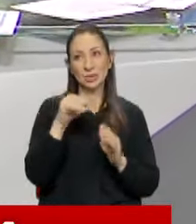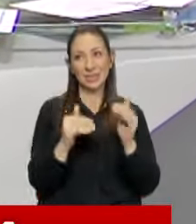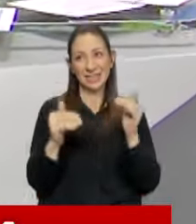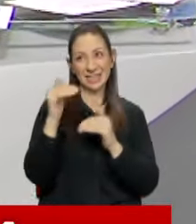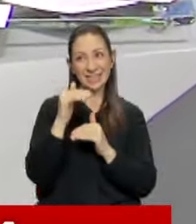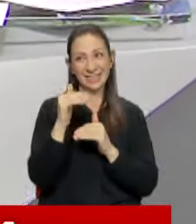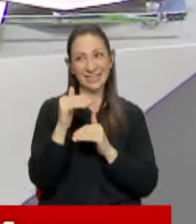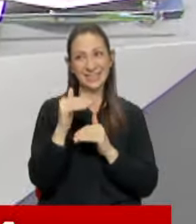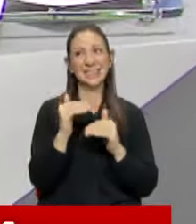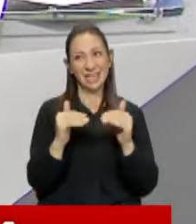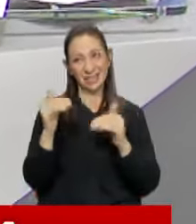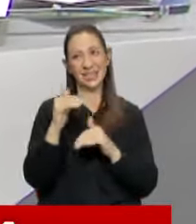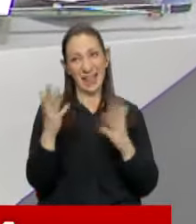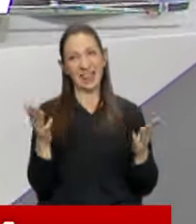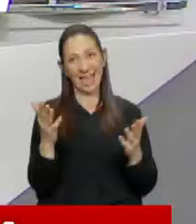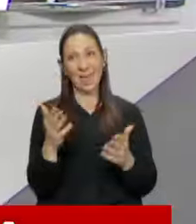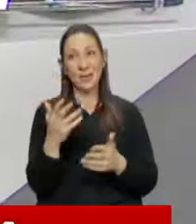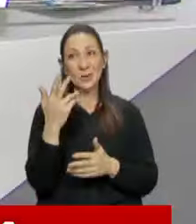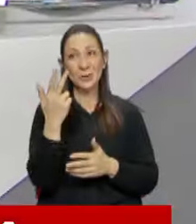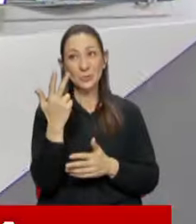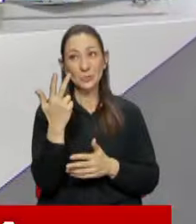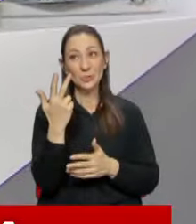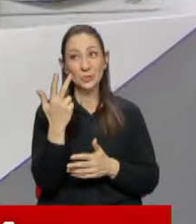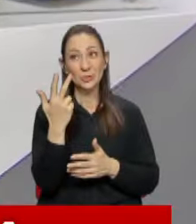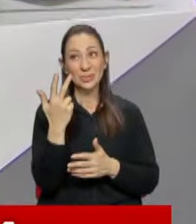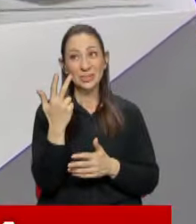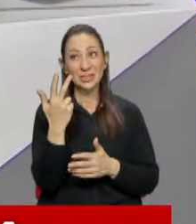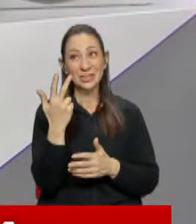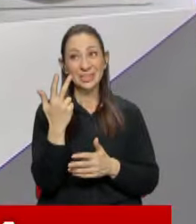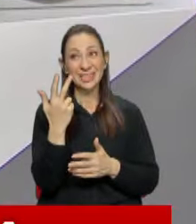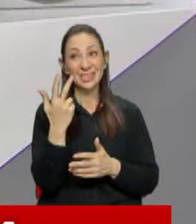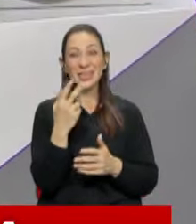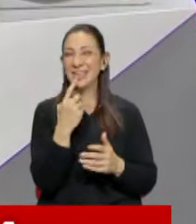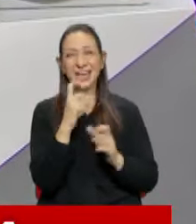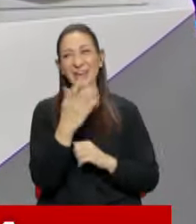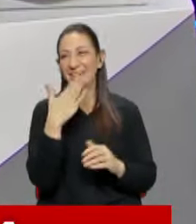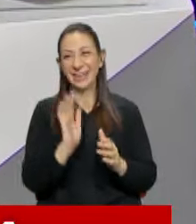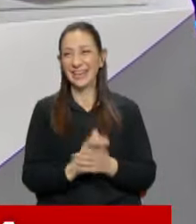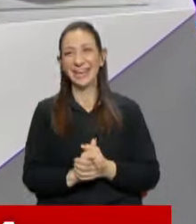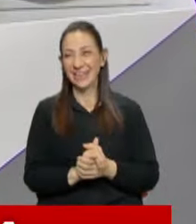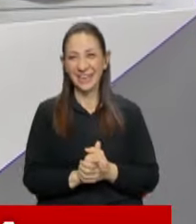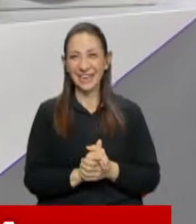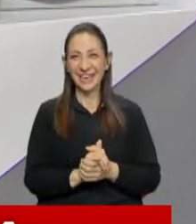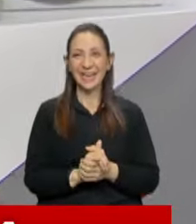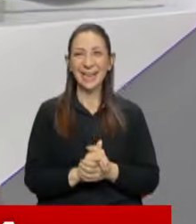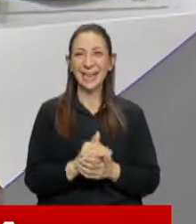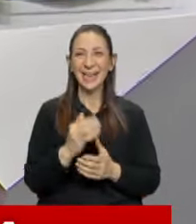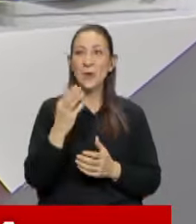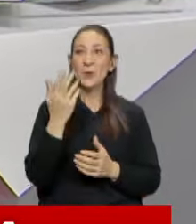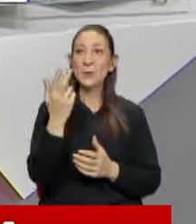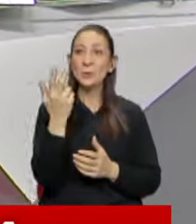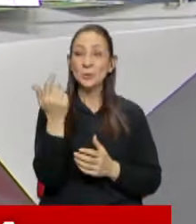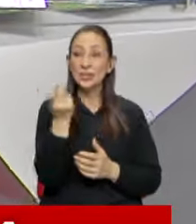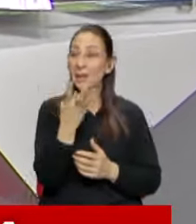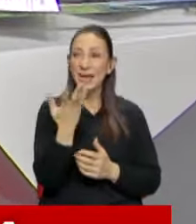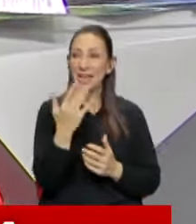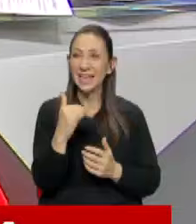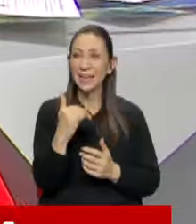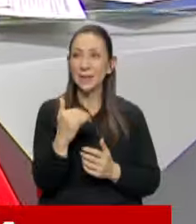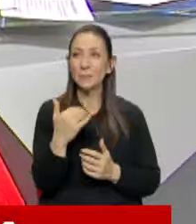geçeceksiniz. Geçeriz herhalde. 3 hane? Yorum yok diyeyim. 3 haneye ne kadar yakın? Ya